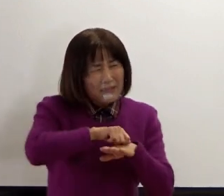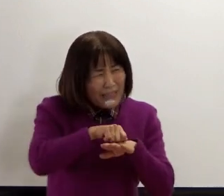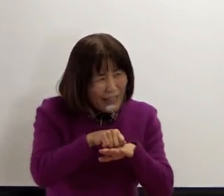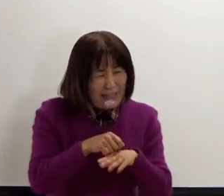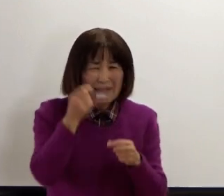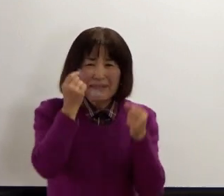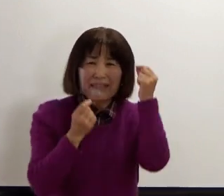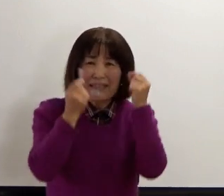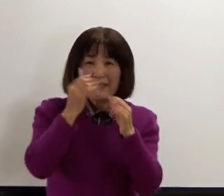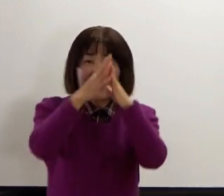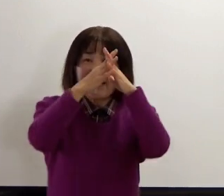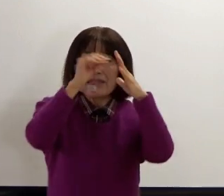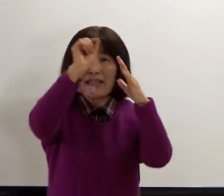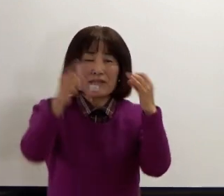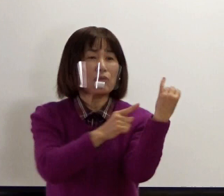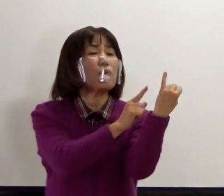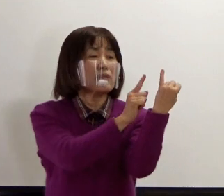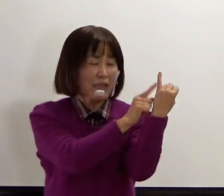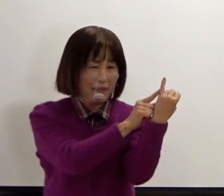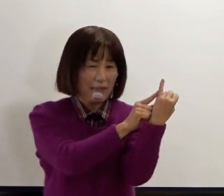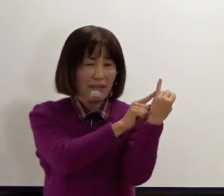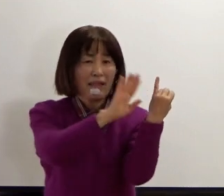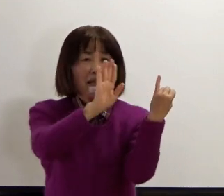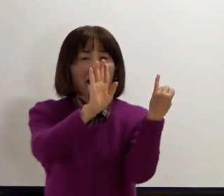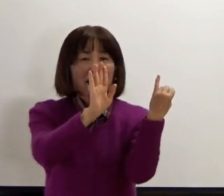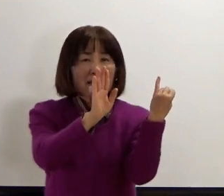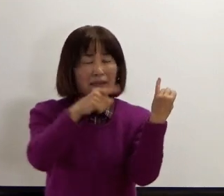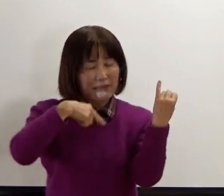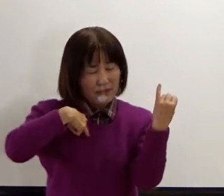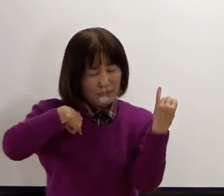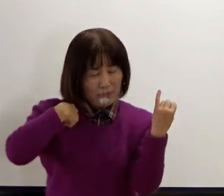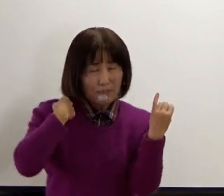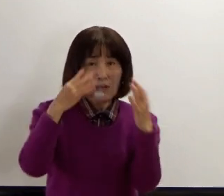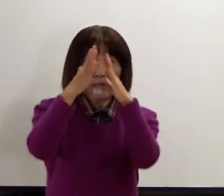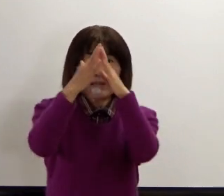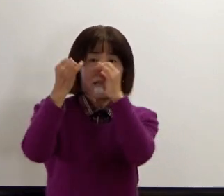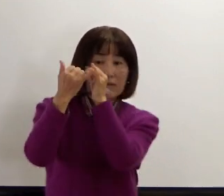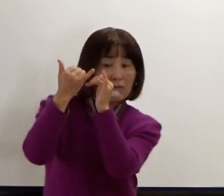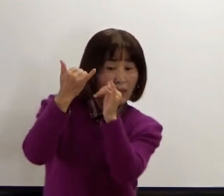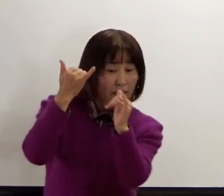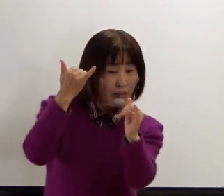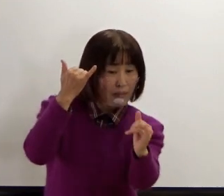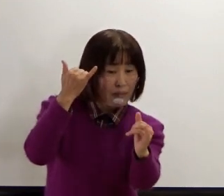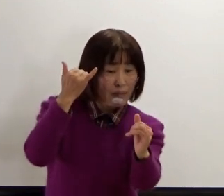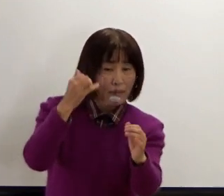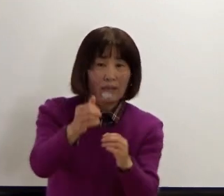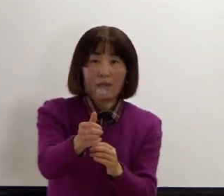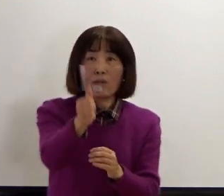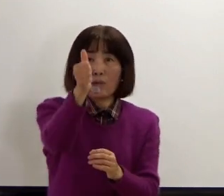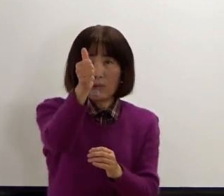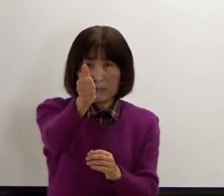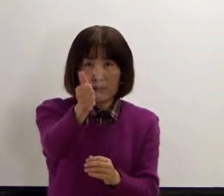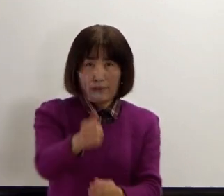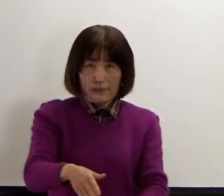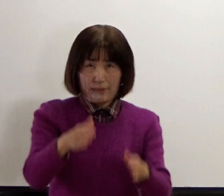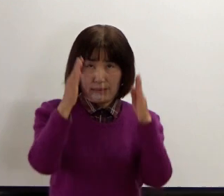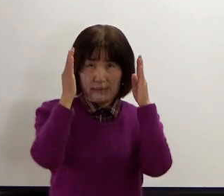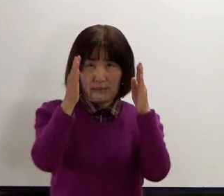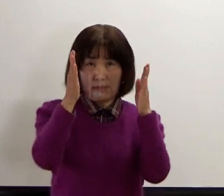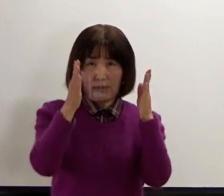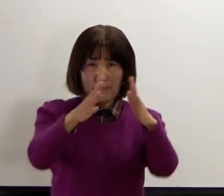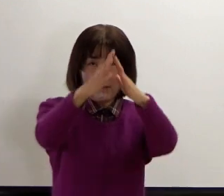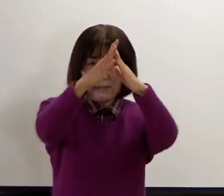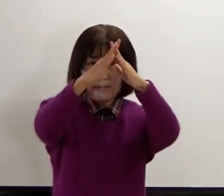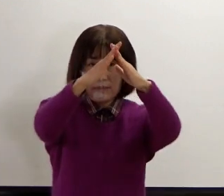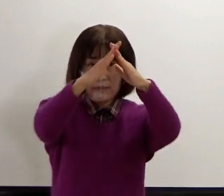妻子の妻であり、自分も妻子の家系であり、夫は一生懸命神殿で仕えている自分